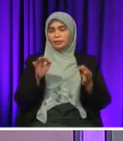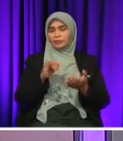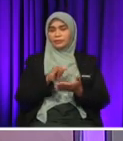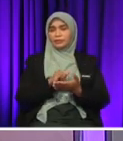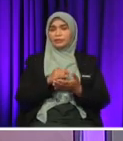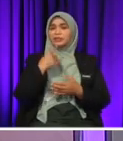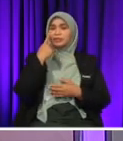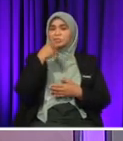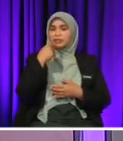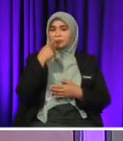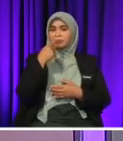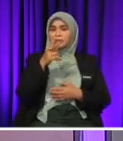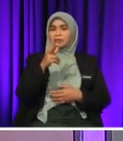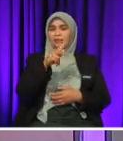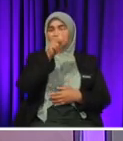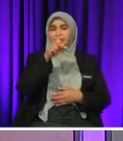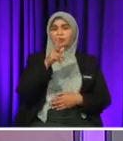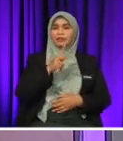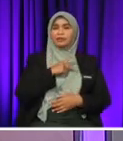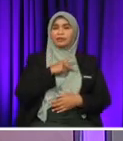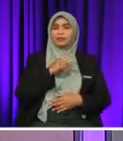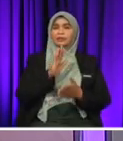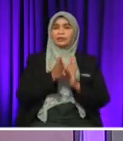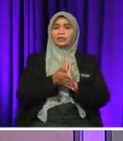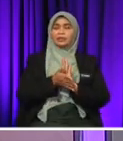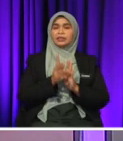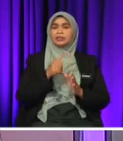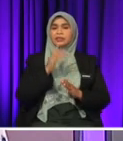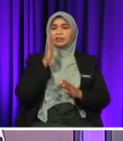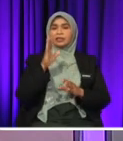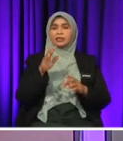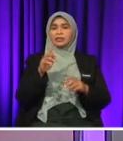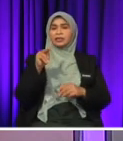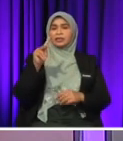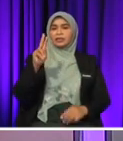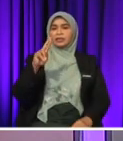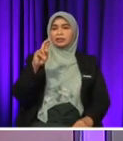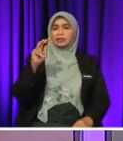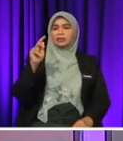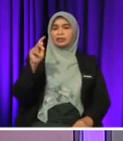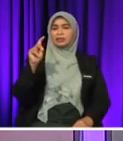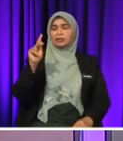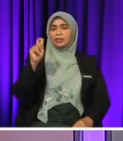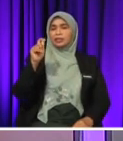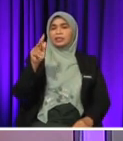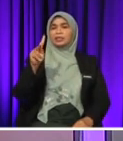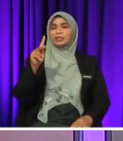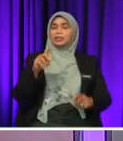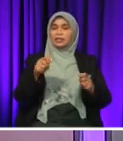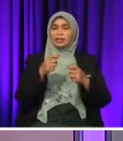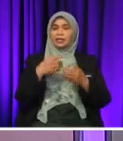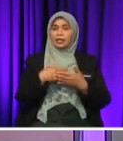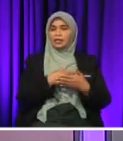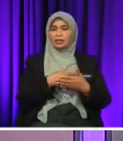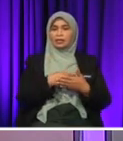siapakahku anak jadi kita akan kritik tindakan dan perlakuan anak itu yang dia mau berbakti